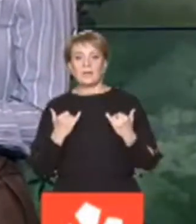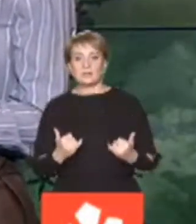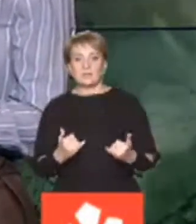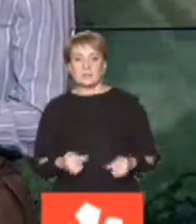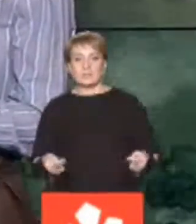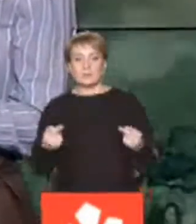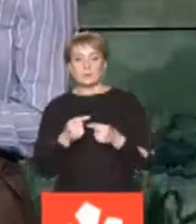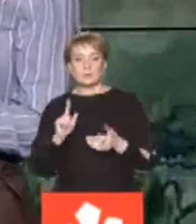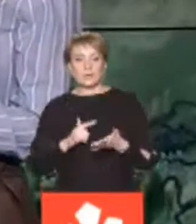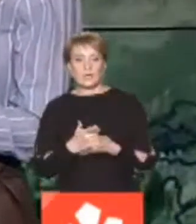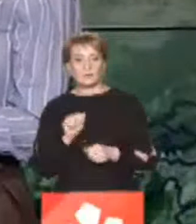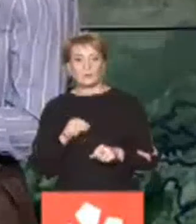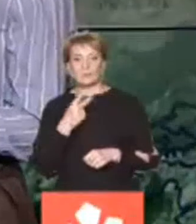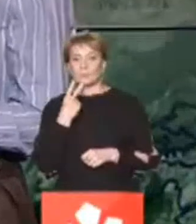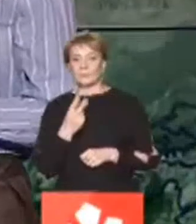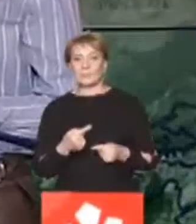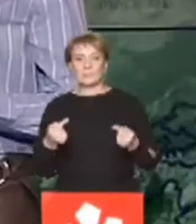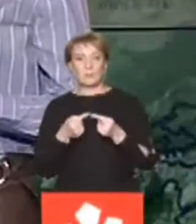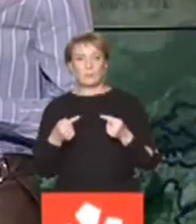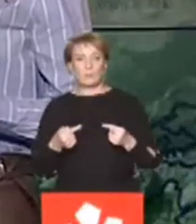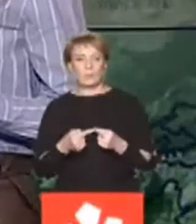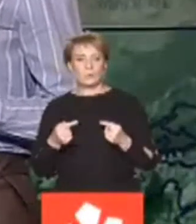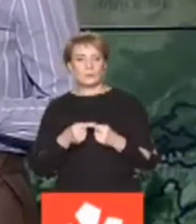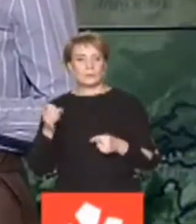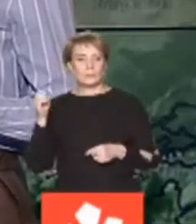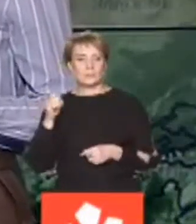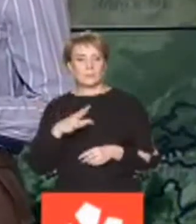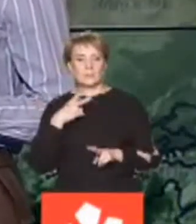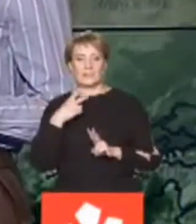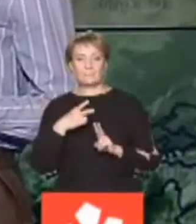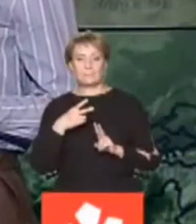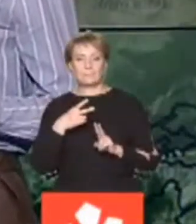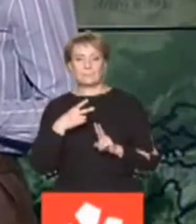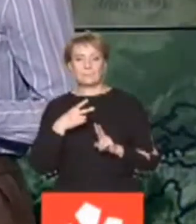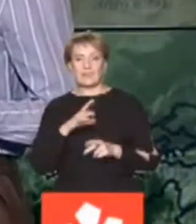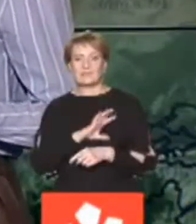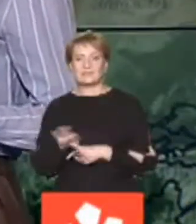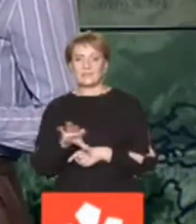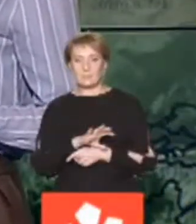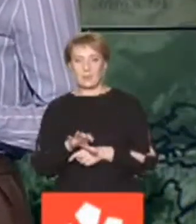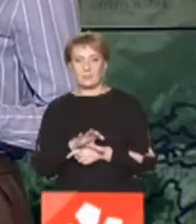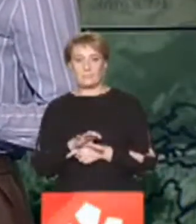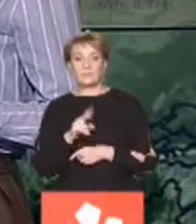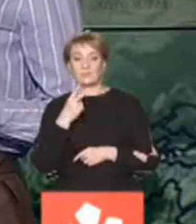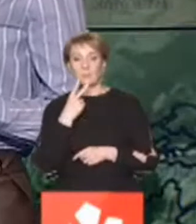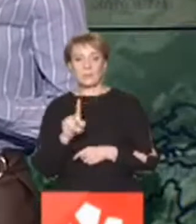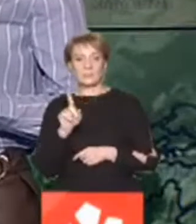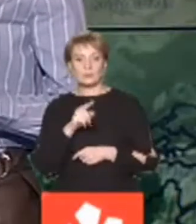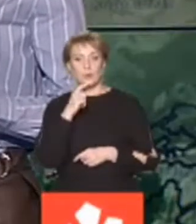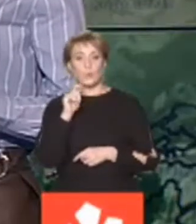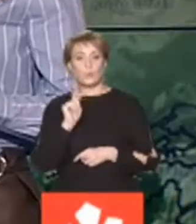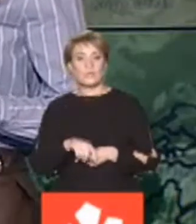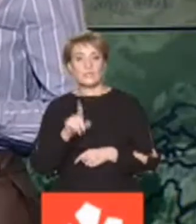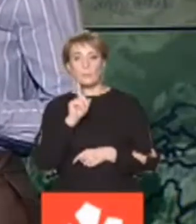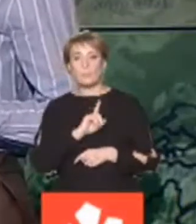поточну карту ми можемо подивитися, поточний супутниковий знімок, супутникова анімація. І тут ви бачите, що Україна